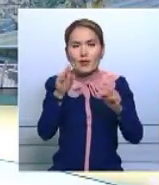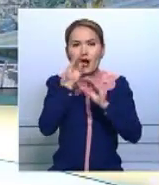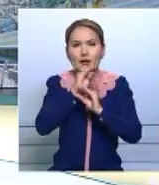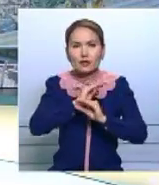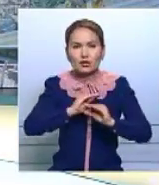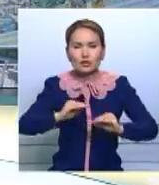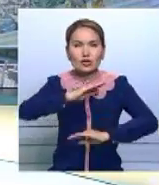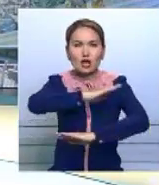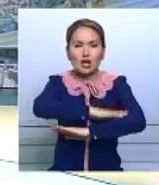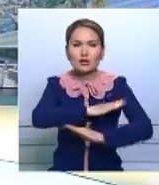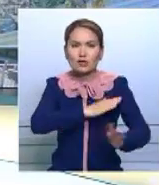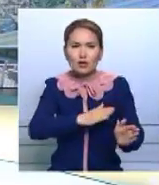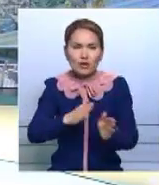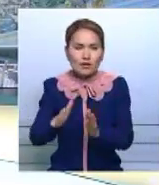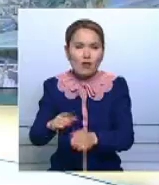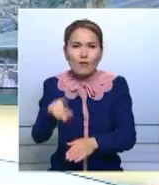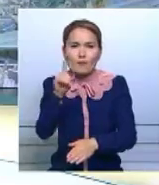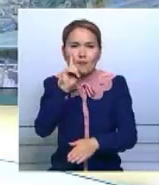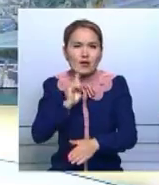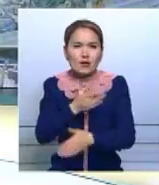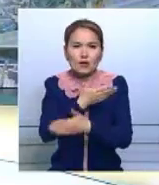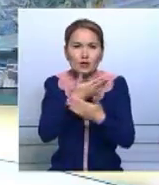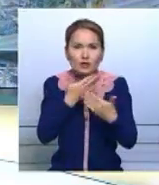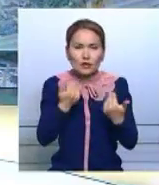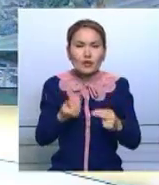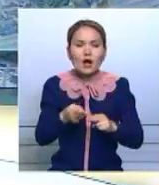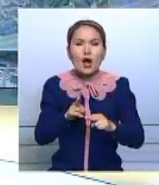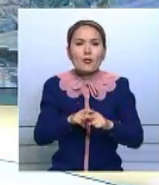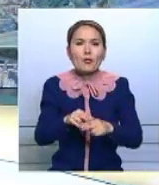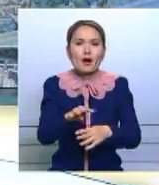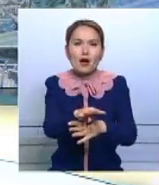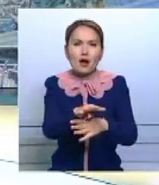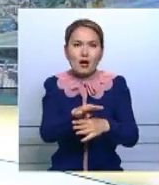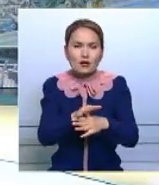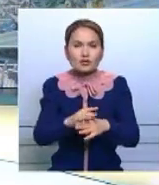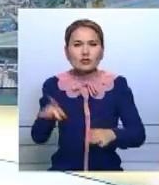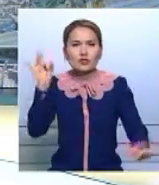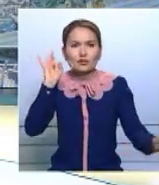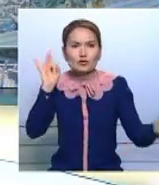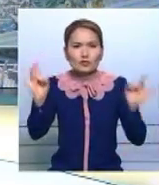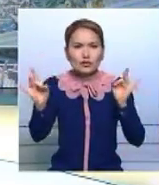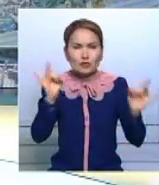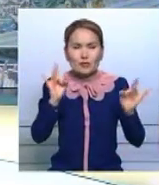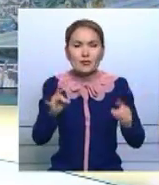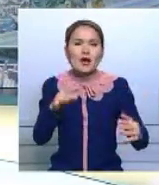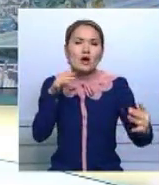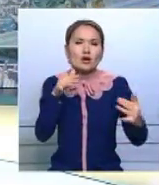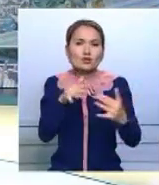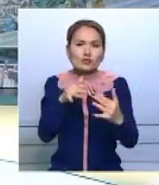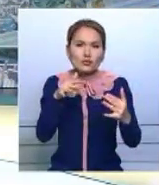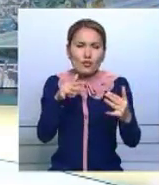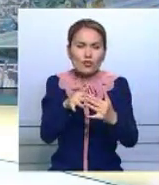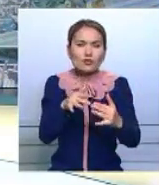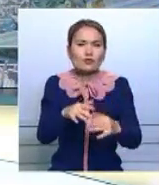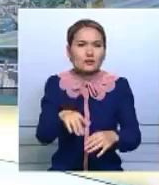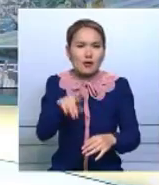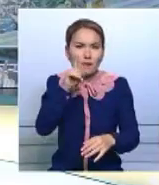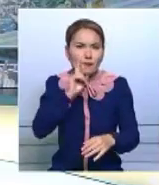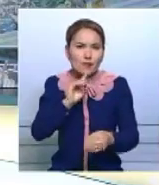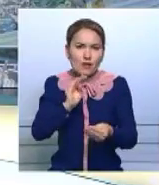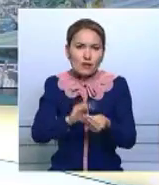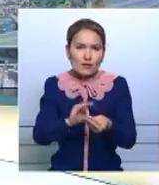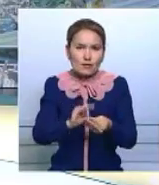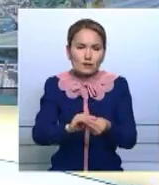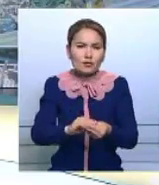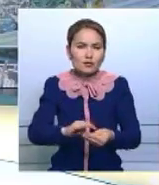тағы 48 сағатқа ұзартылды. Алайда жергілікті тұрғындардың атыс шабыстың толық тоқтатылатынына